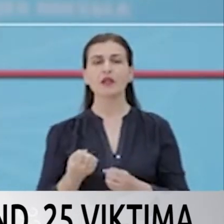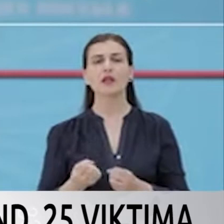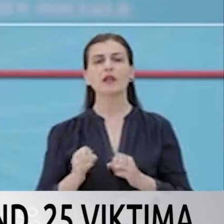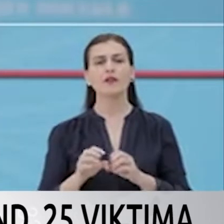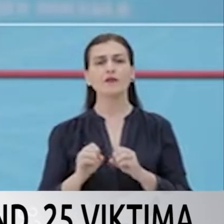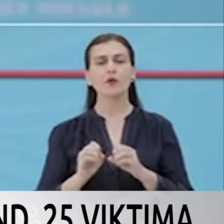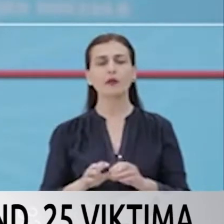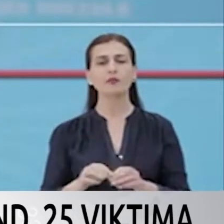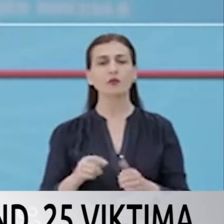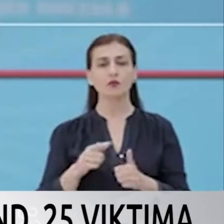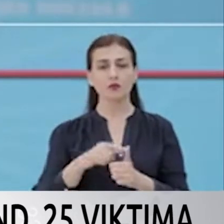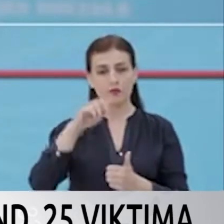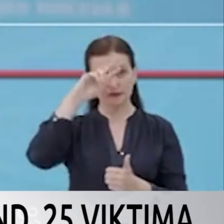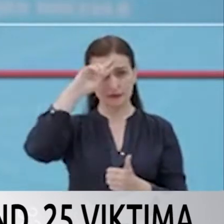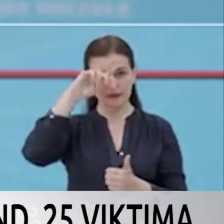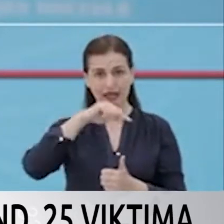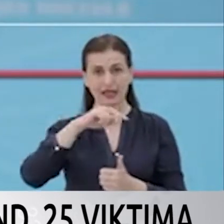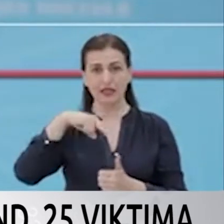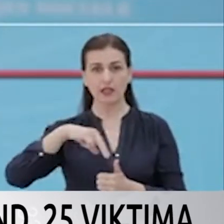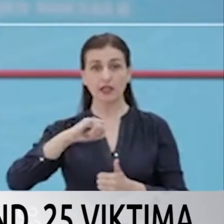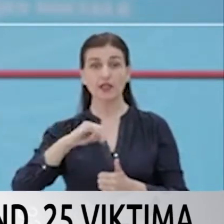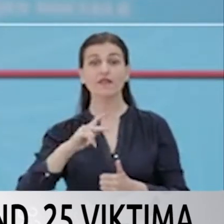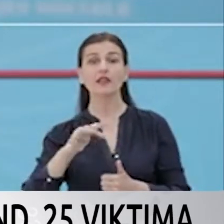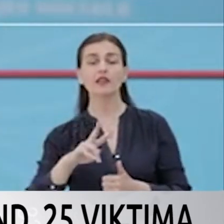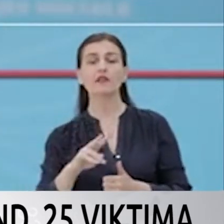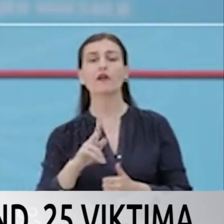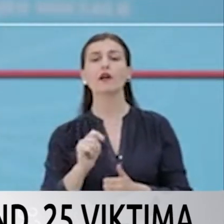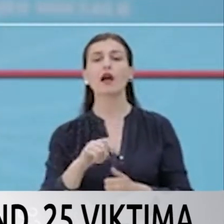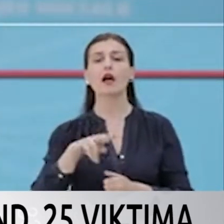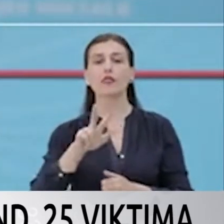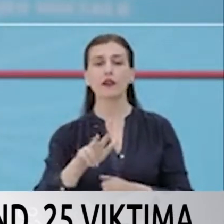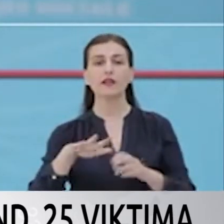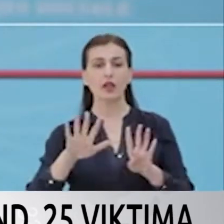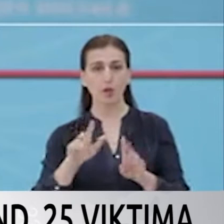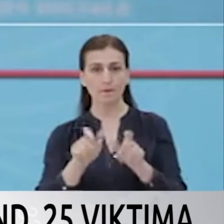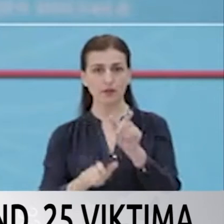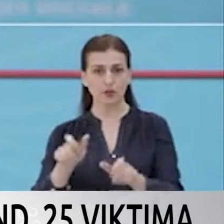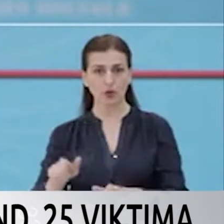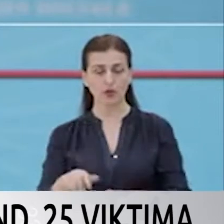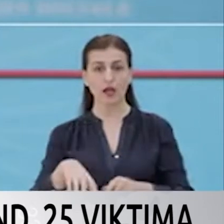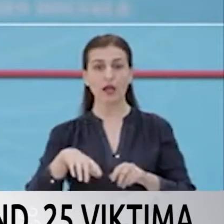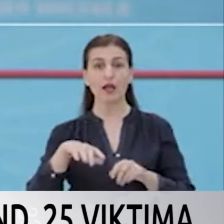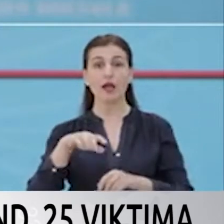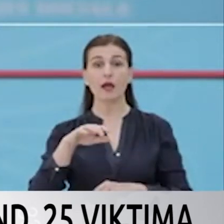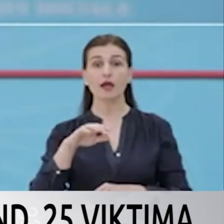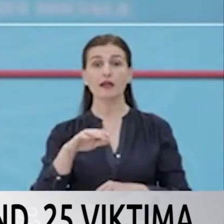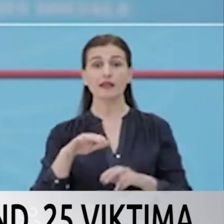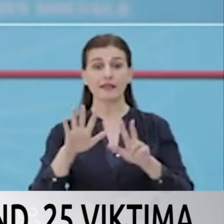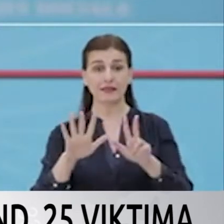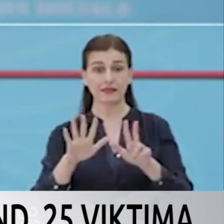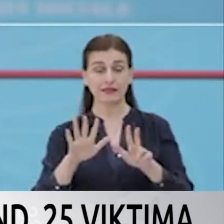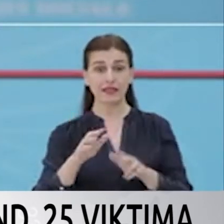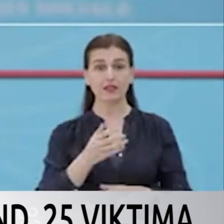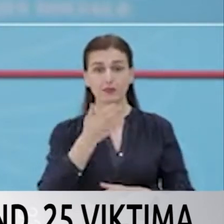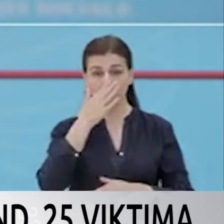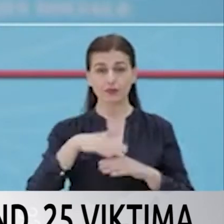Ju informojmë se në shërbimin infektiv aktualisht gjenden 39 të shtruar, 5 prej të cilëve